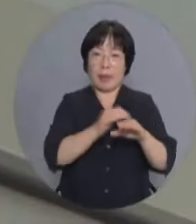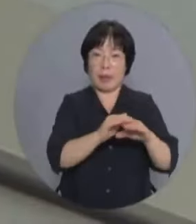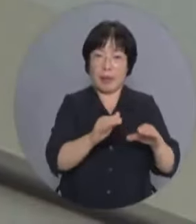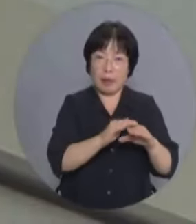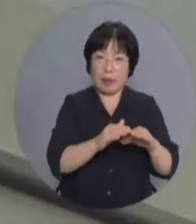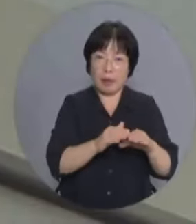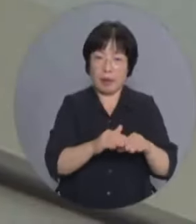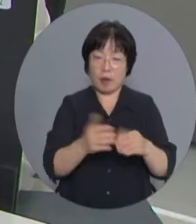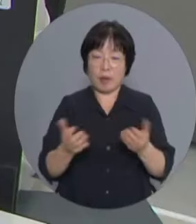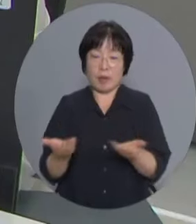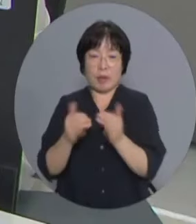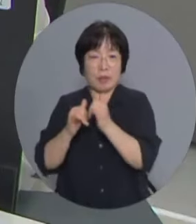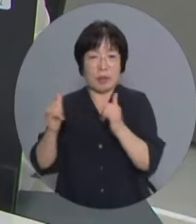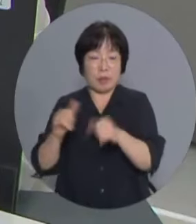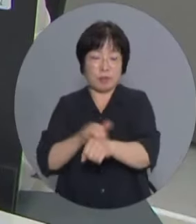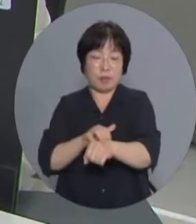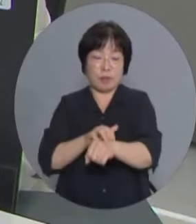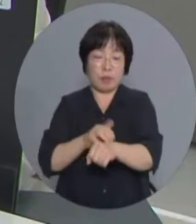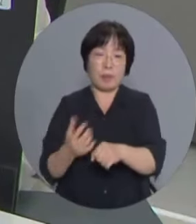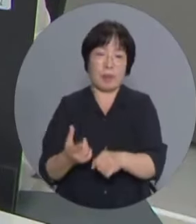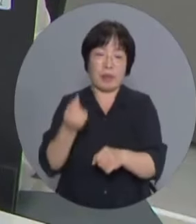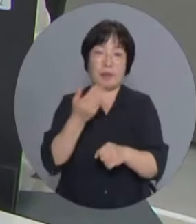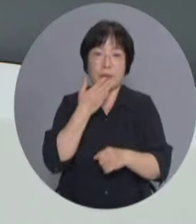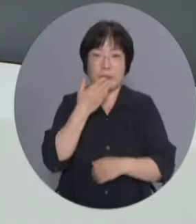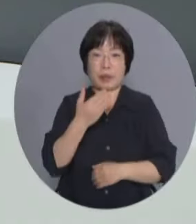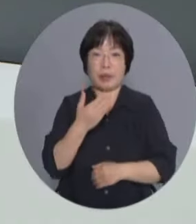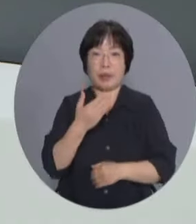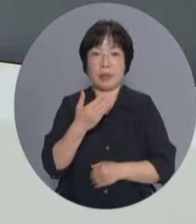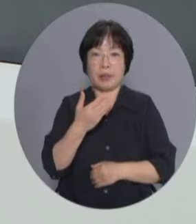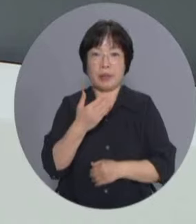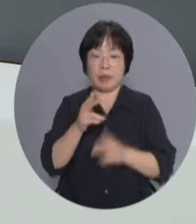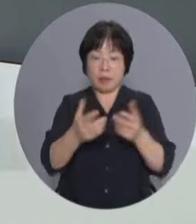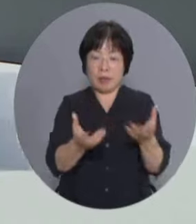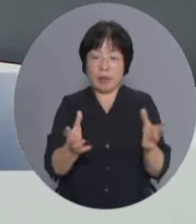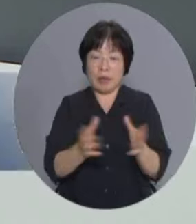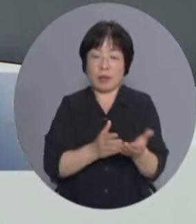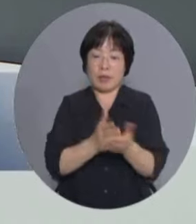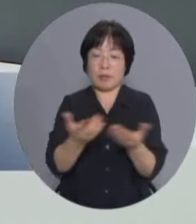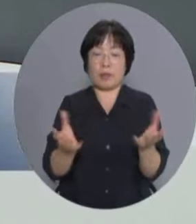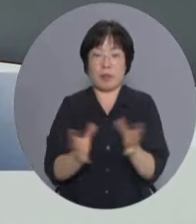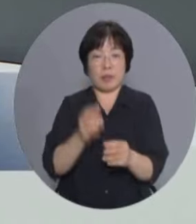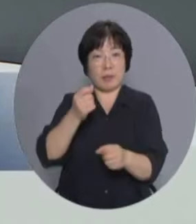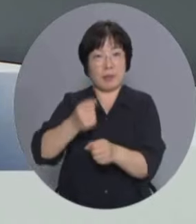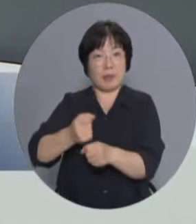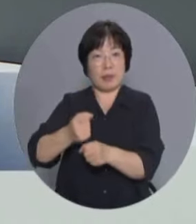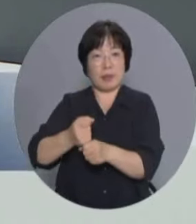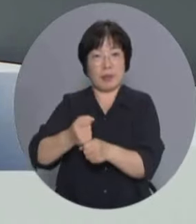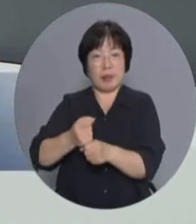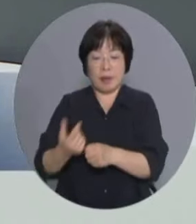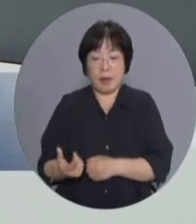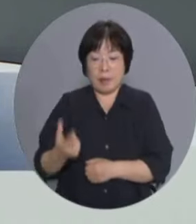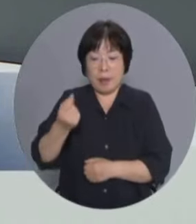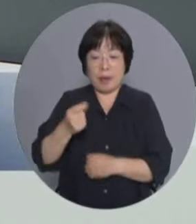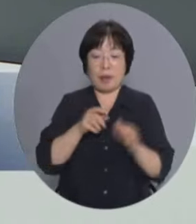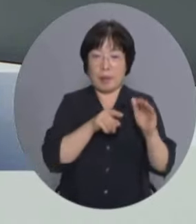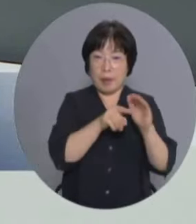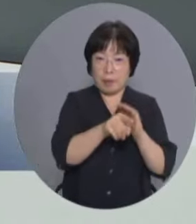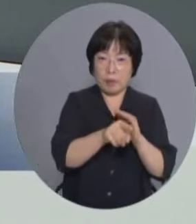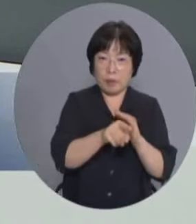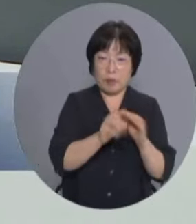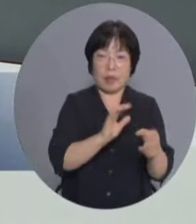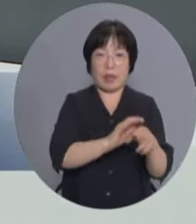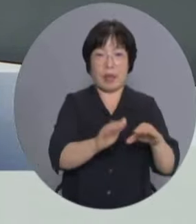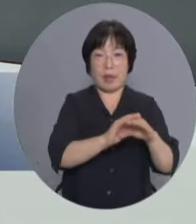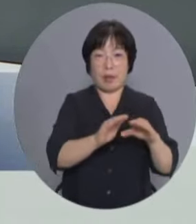대응하고 입주기업의 민원 처리도 빨라졌습니다. 산업단지 내 전문 대응부서가 위치함으로써 신속한 현장 도착과